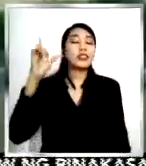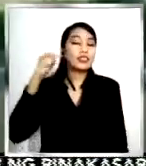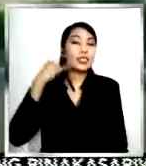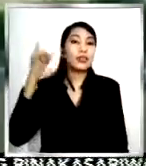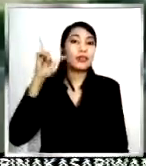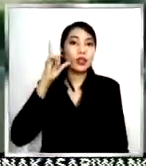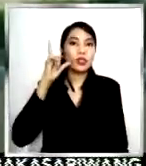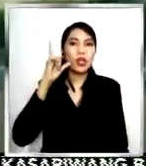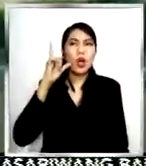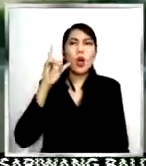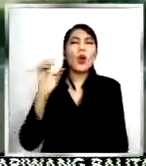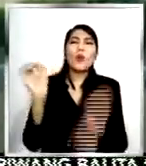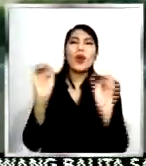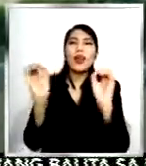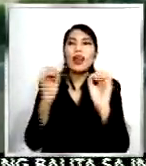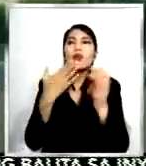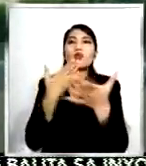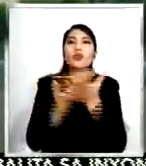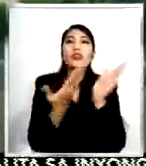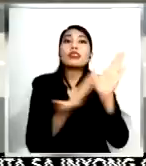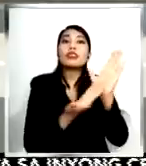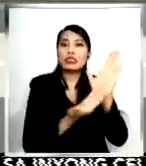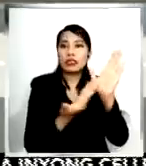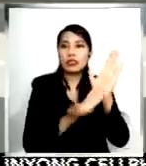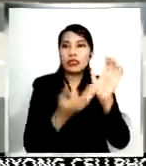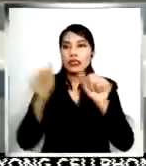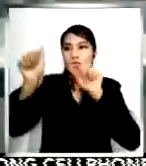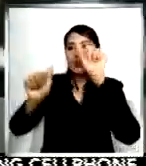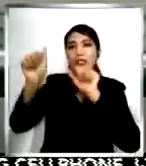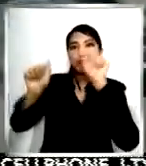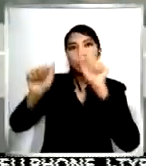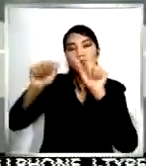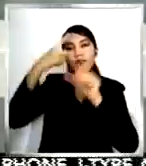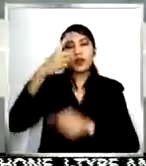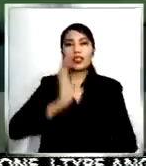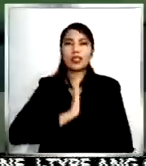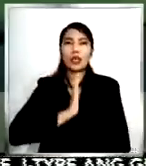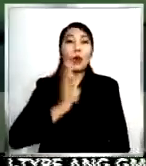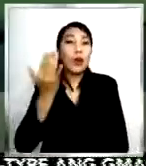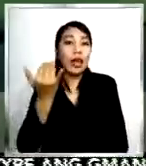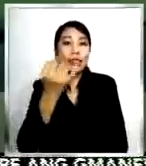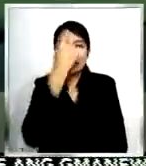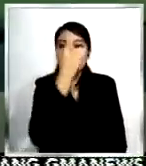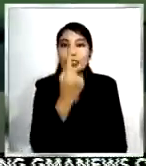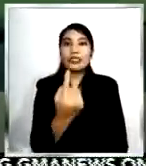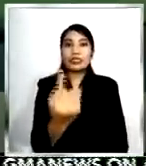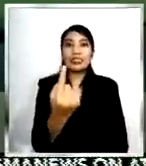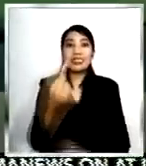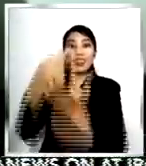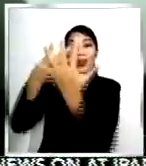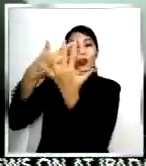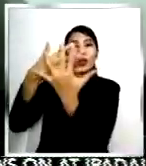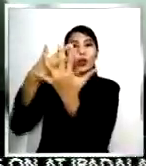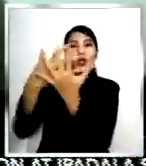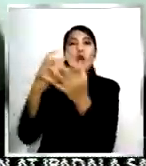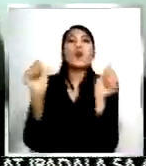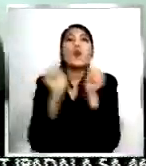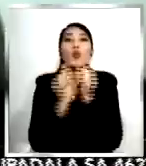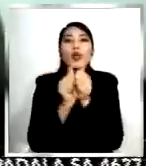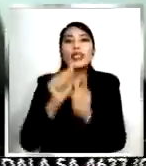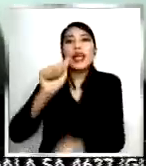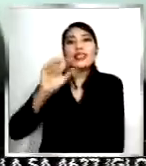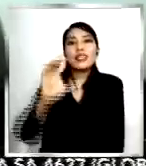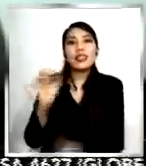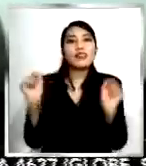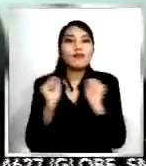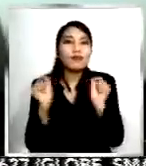Pemberton. Lalo't mag-isa lang naman siya sa kanyang piitan sa isang de aircon na container van sa loob ng Camp Aguinaldo. There is no records